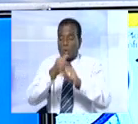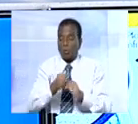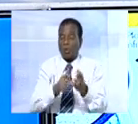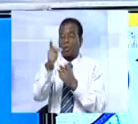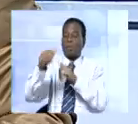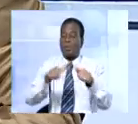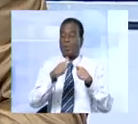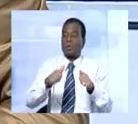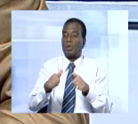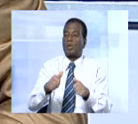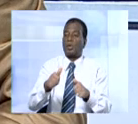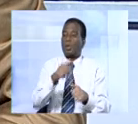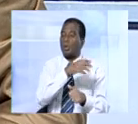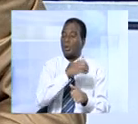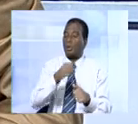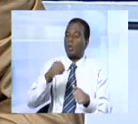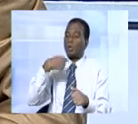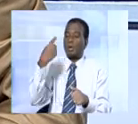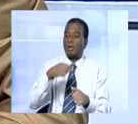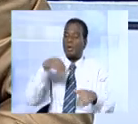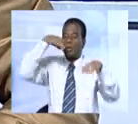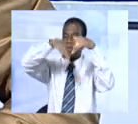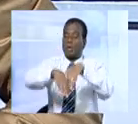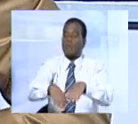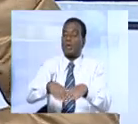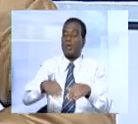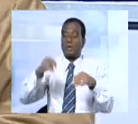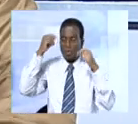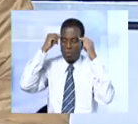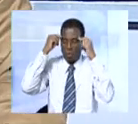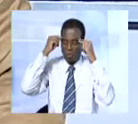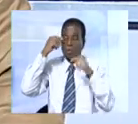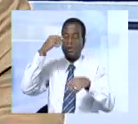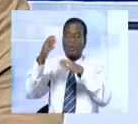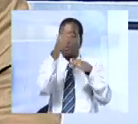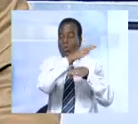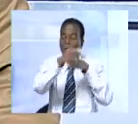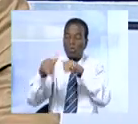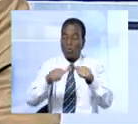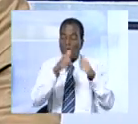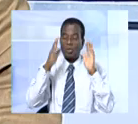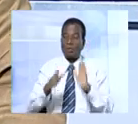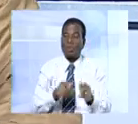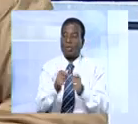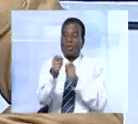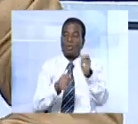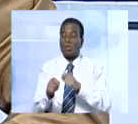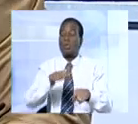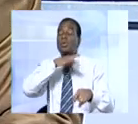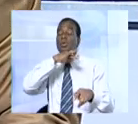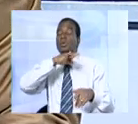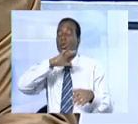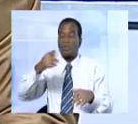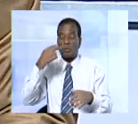d'action 2014-2016 qui intègre les préoccupations de l'ensemble des acteurs de la filière de gestion des déchets